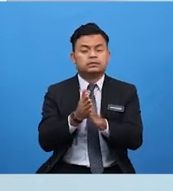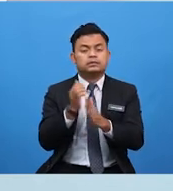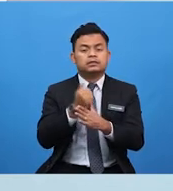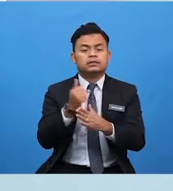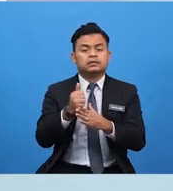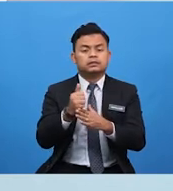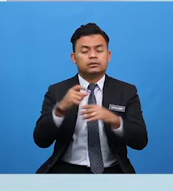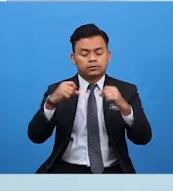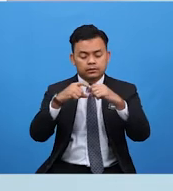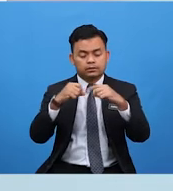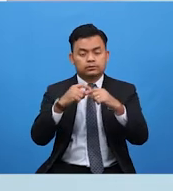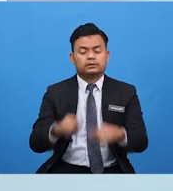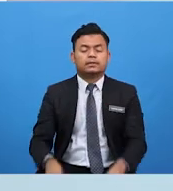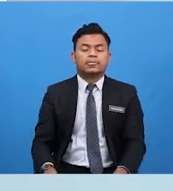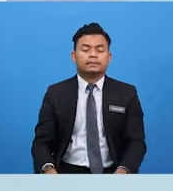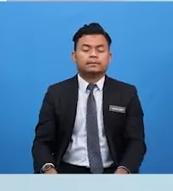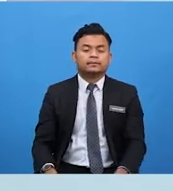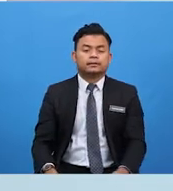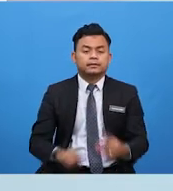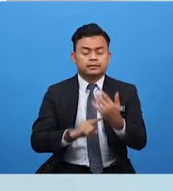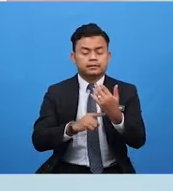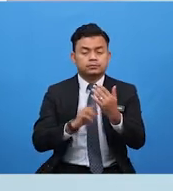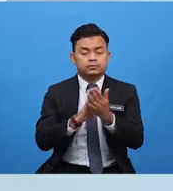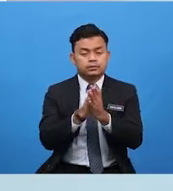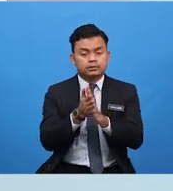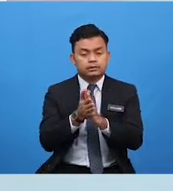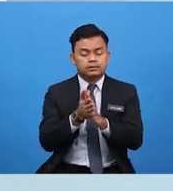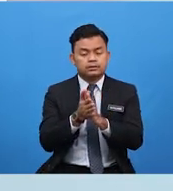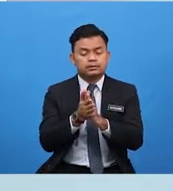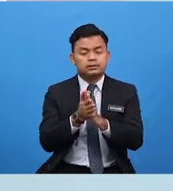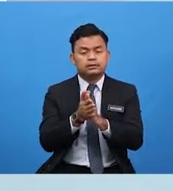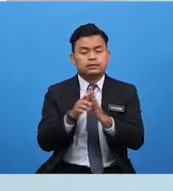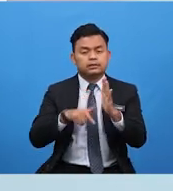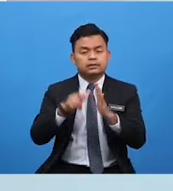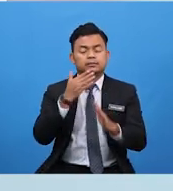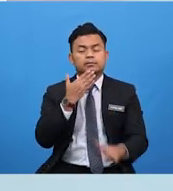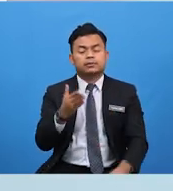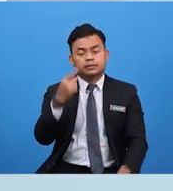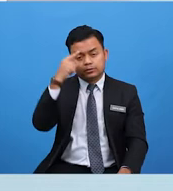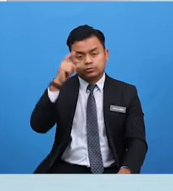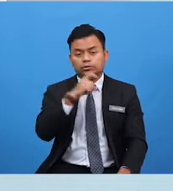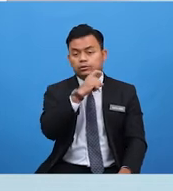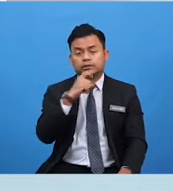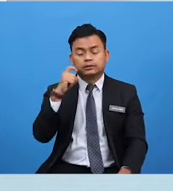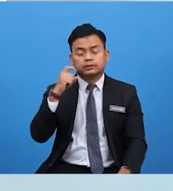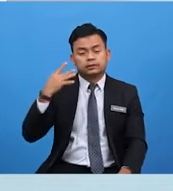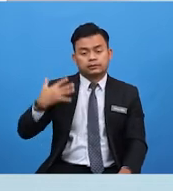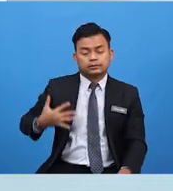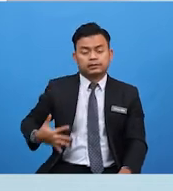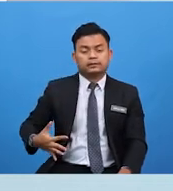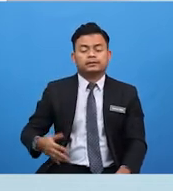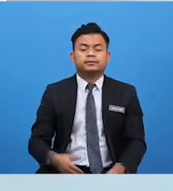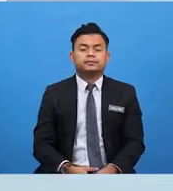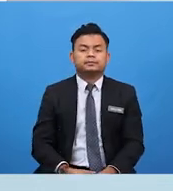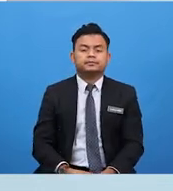Namun, proses pengeringan semula jadi adalah kaedah yang lebih baik untuk mengeringkan produk kain